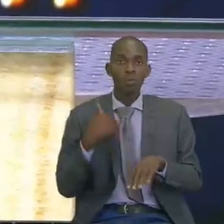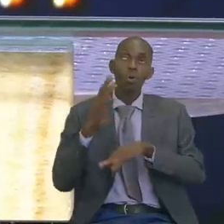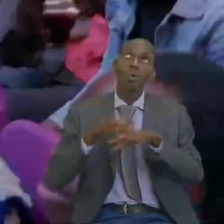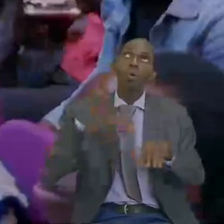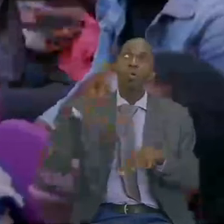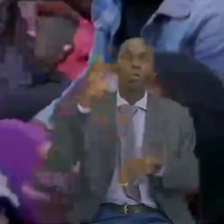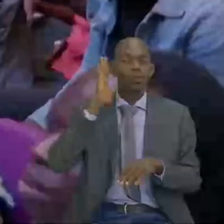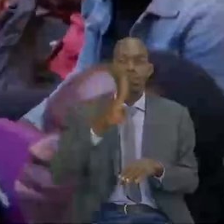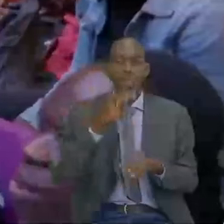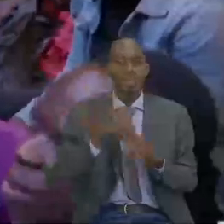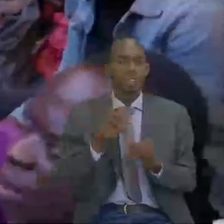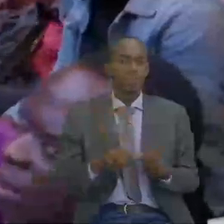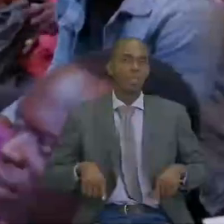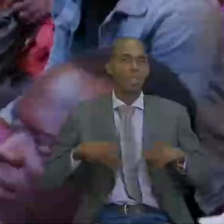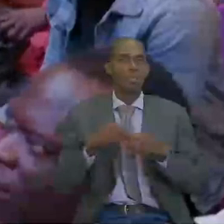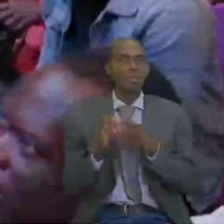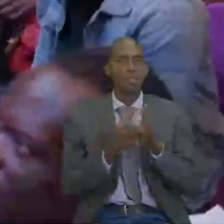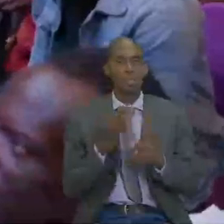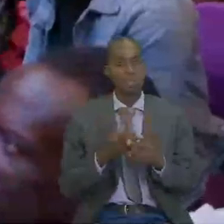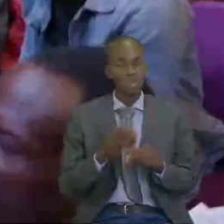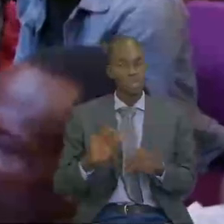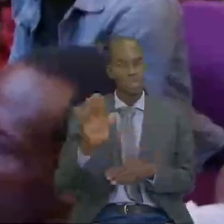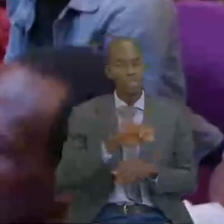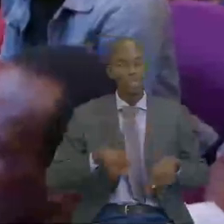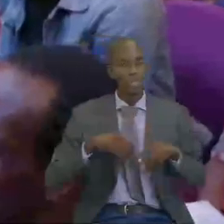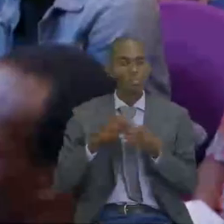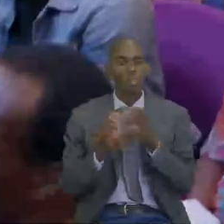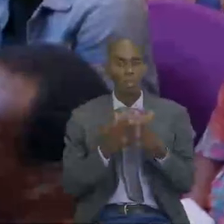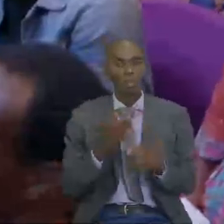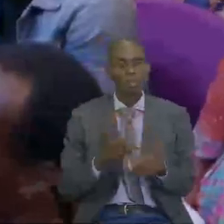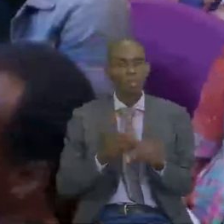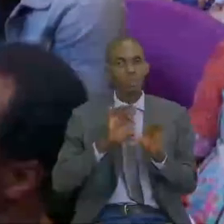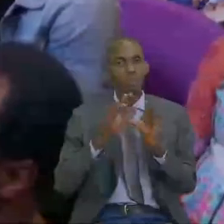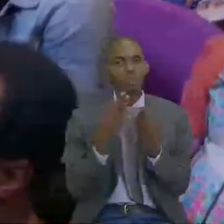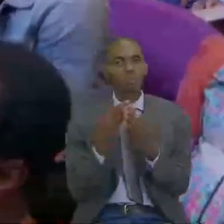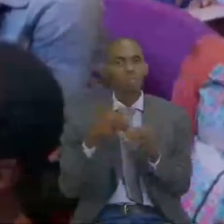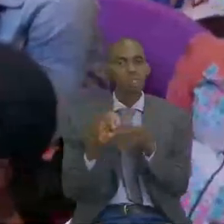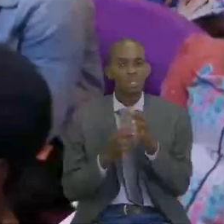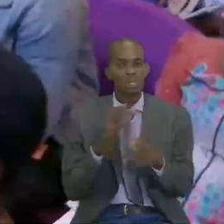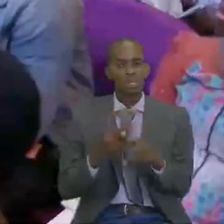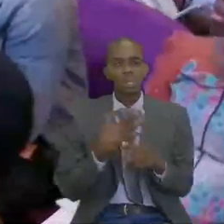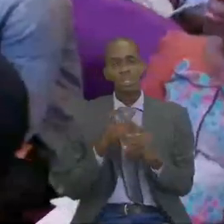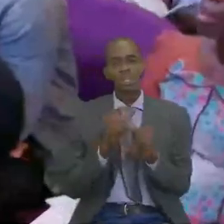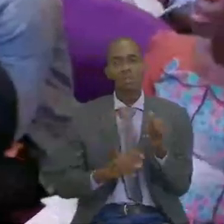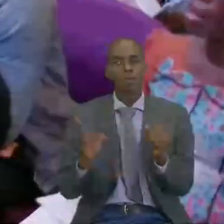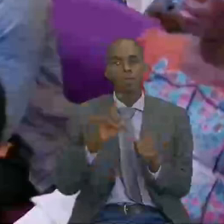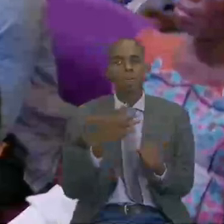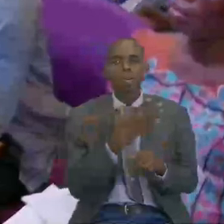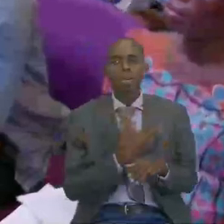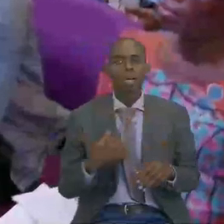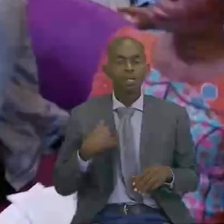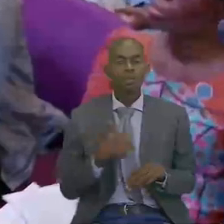soit disponible comme vous l'invoquez, dans votre vie, dans votre famille et partout, et qu'on ne soit